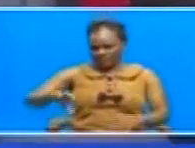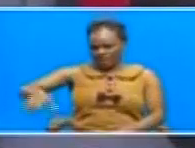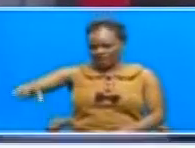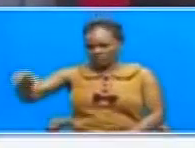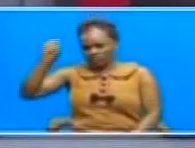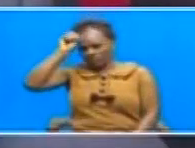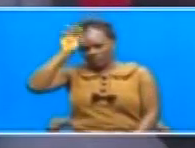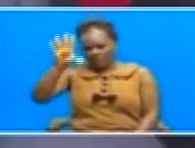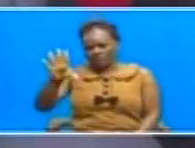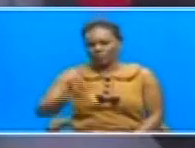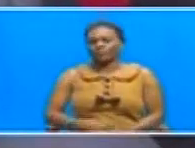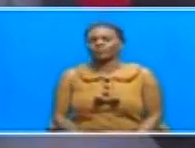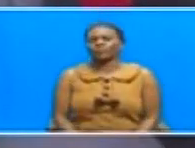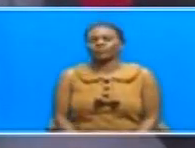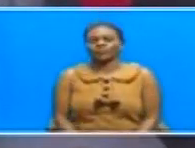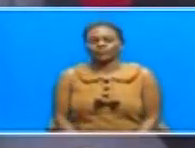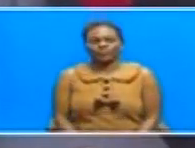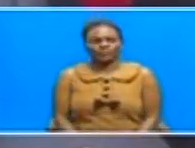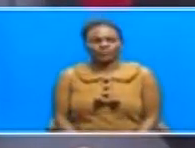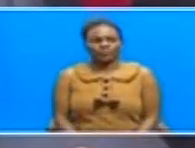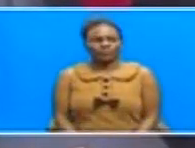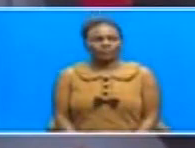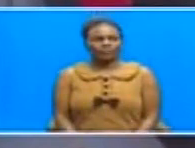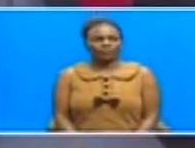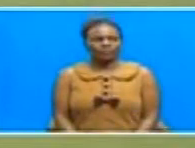ya Kiambu. Hussein Mohamed, KTN Leo.